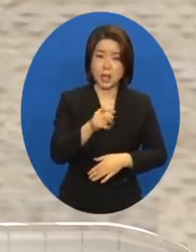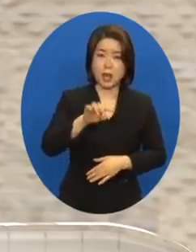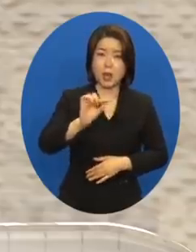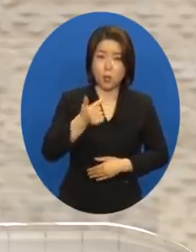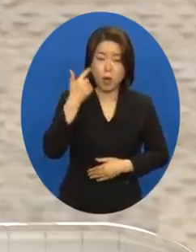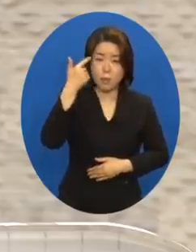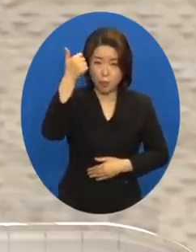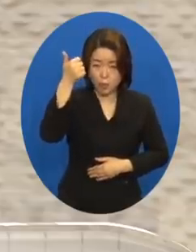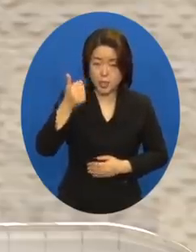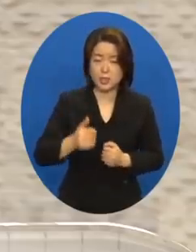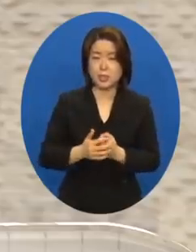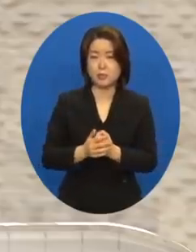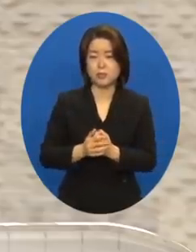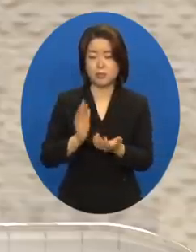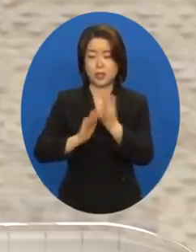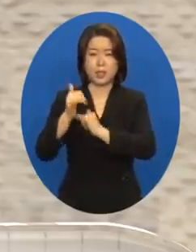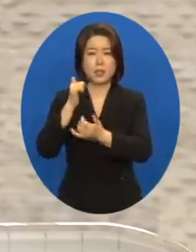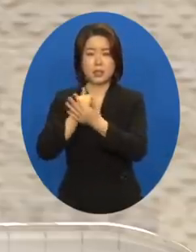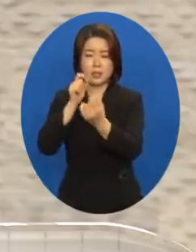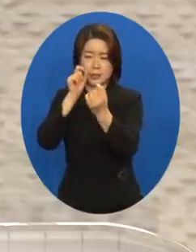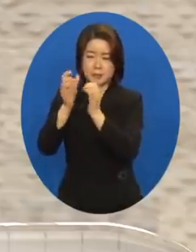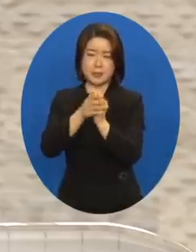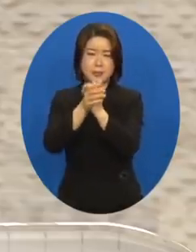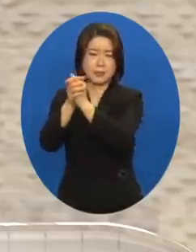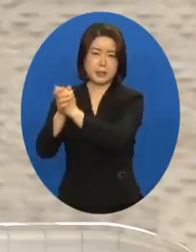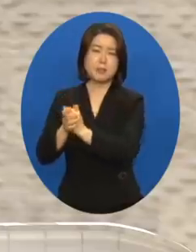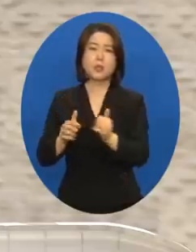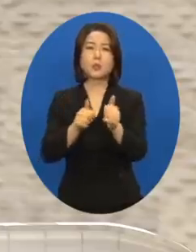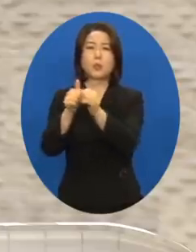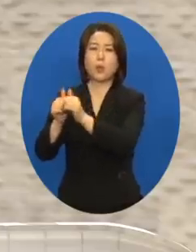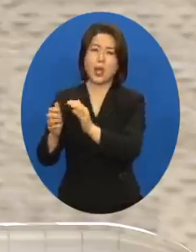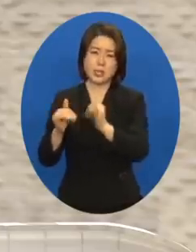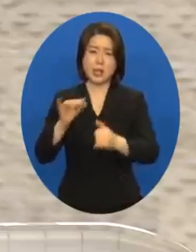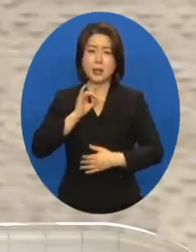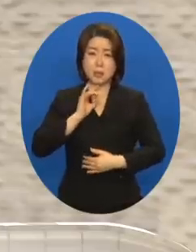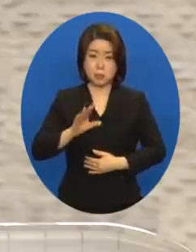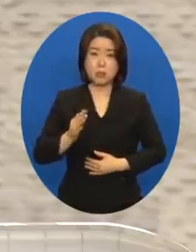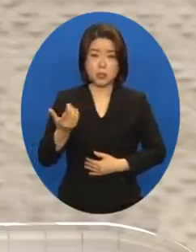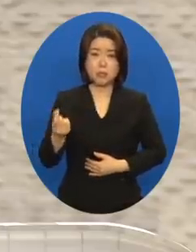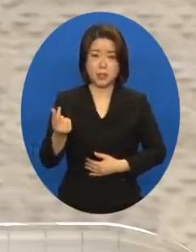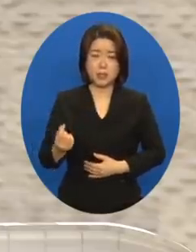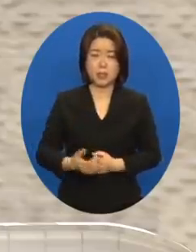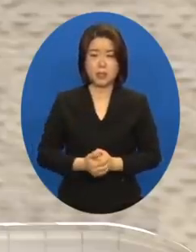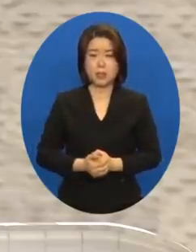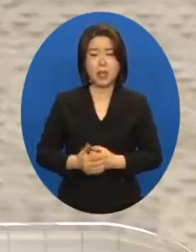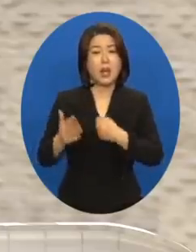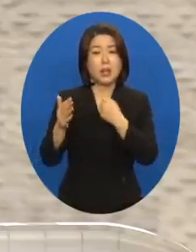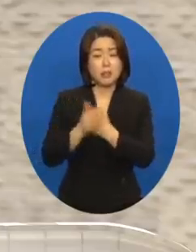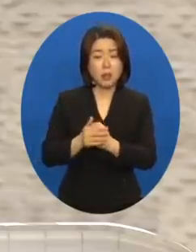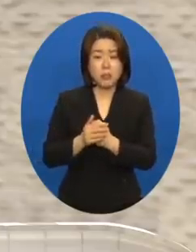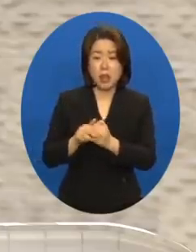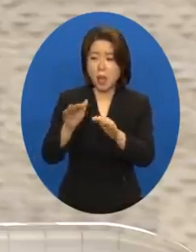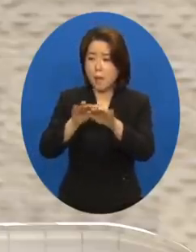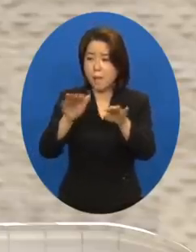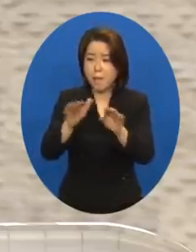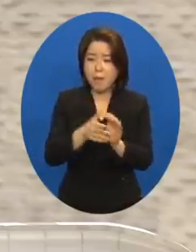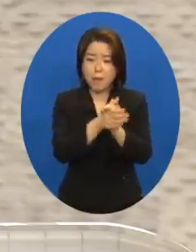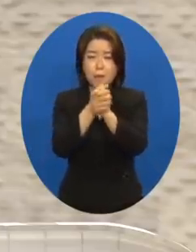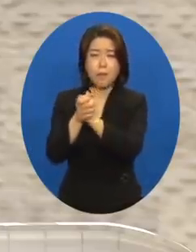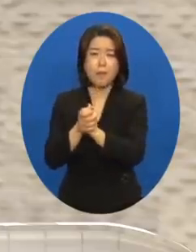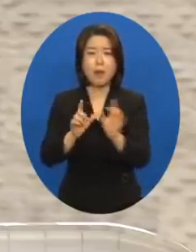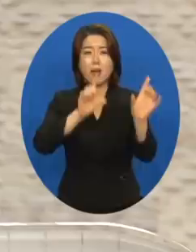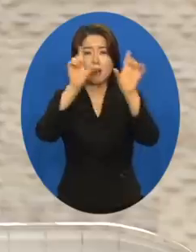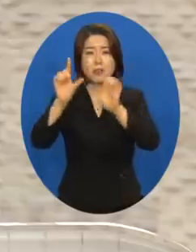예수님과 친미 동행하는 사람이었을 뿐 이예요 그래서 화 일자에 삶을 살 수 있었던